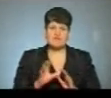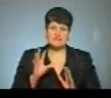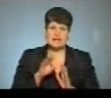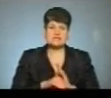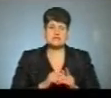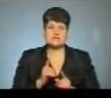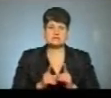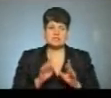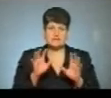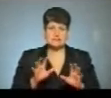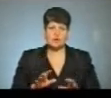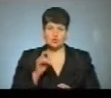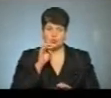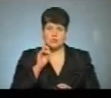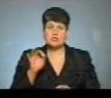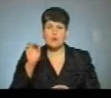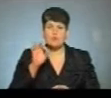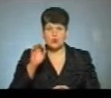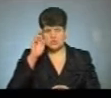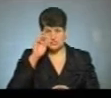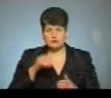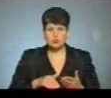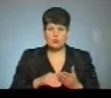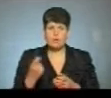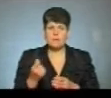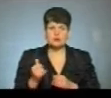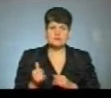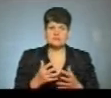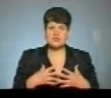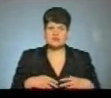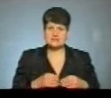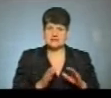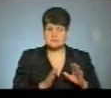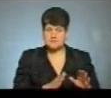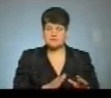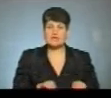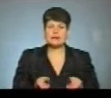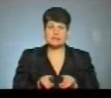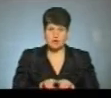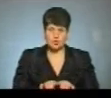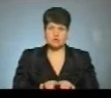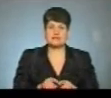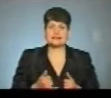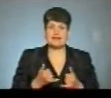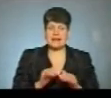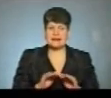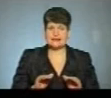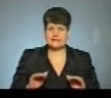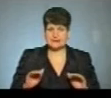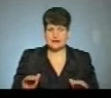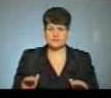закону України про державну допомогу малозабезпеченим сім'ям. Також для дітей, які